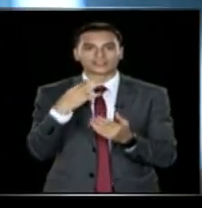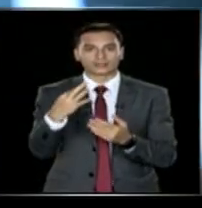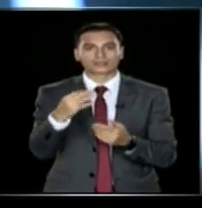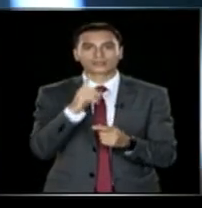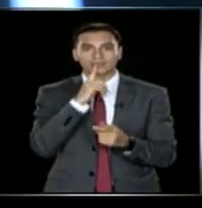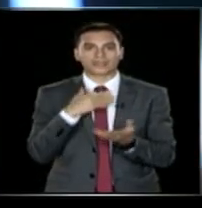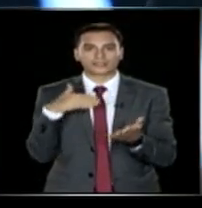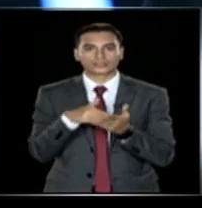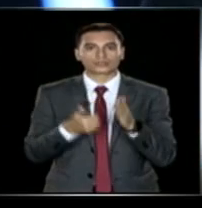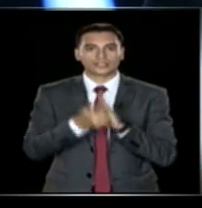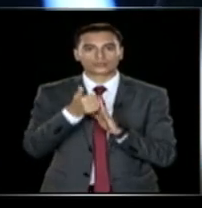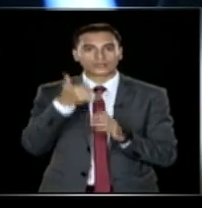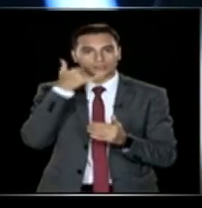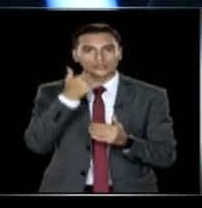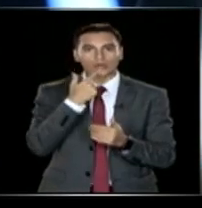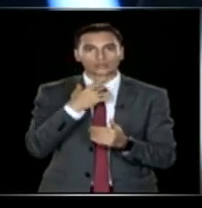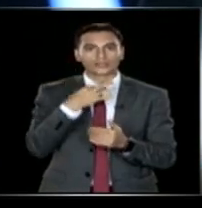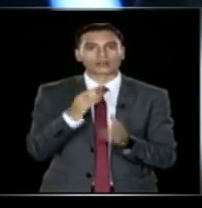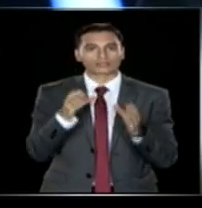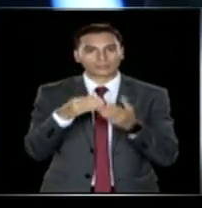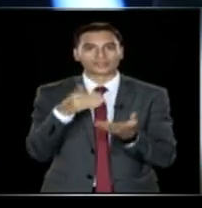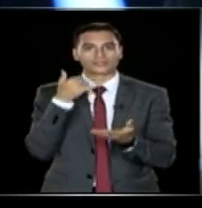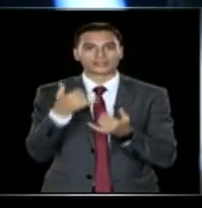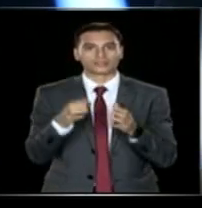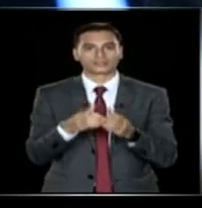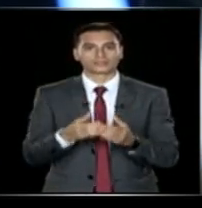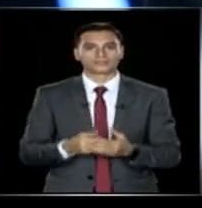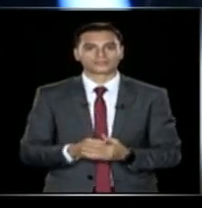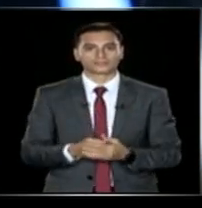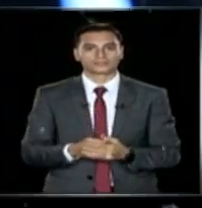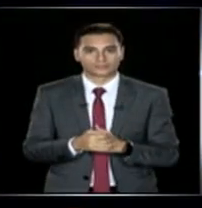فريق الأعداد اختارني، بس عديت ونجحت وكلموني وقالوا لي إن أنا هنضم للفريق.